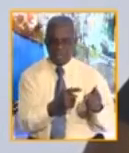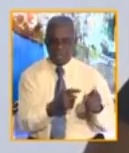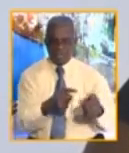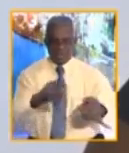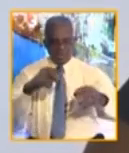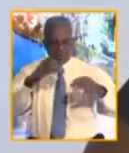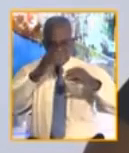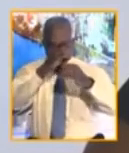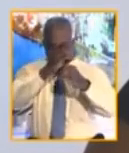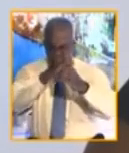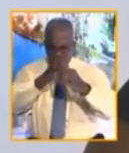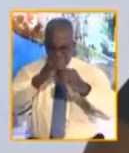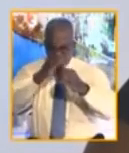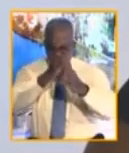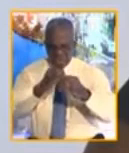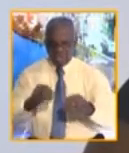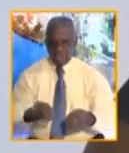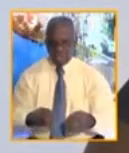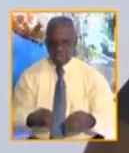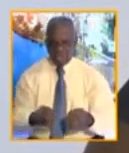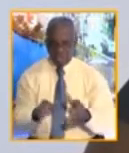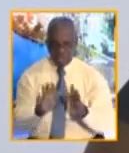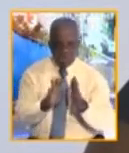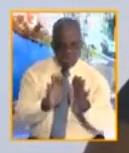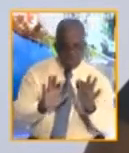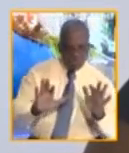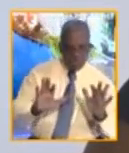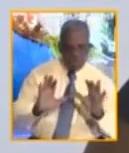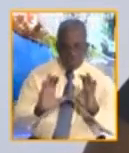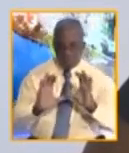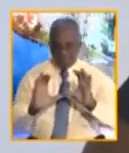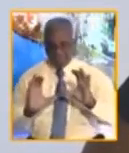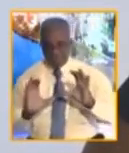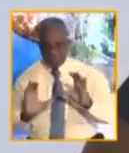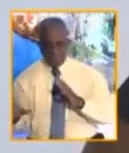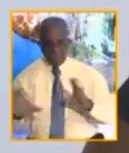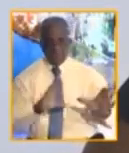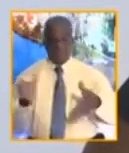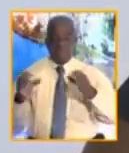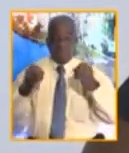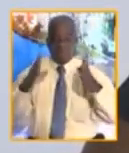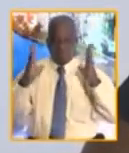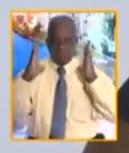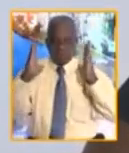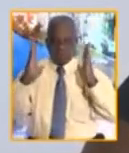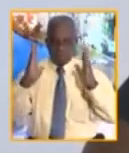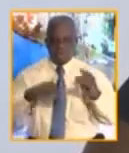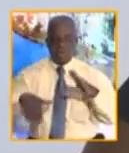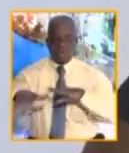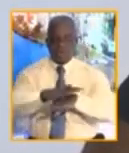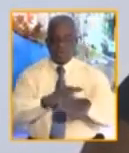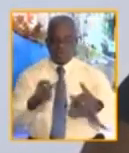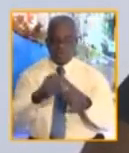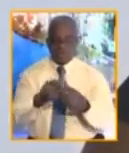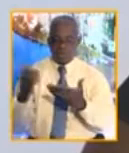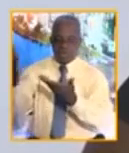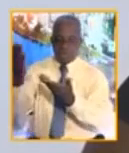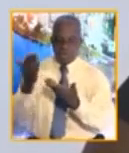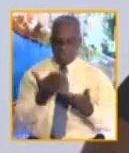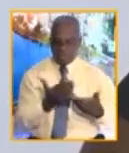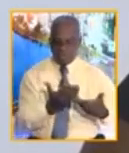contrôle systématique des importations sur tous les types de riz importés en Côte